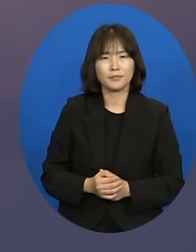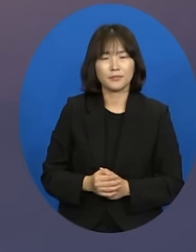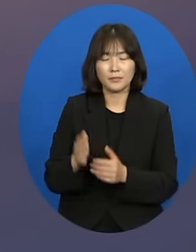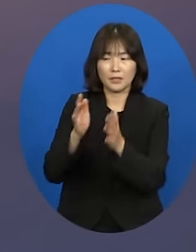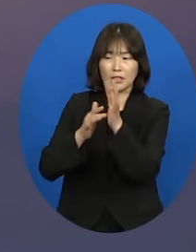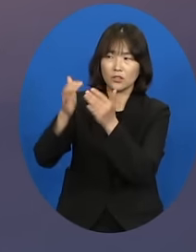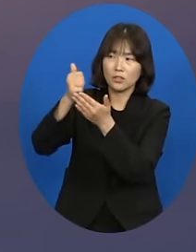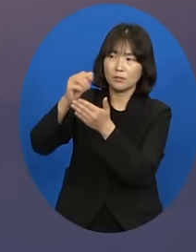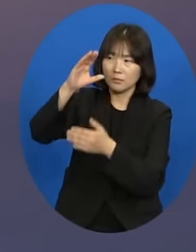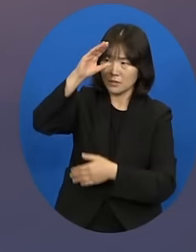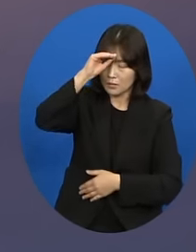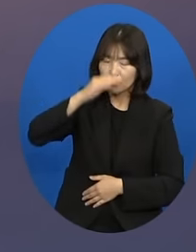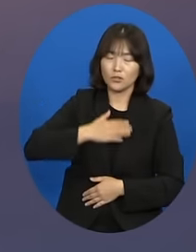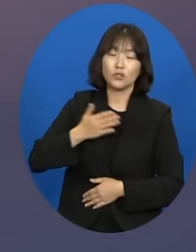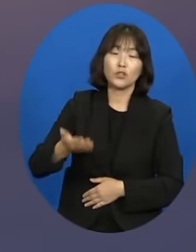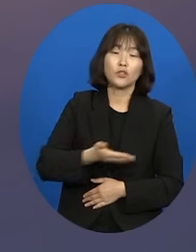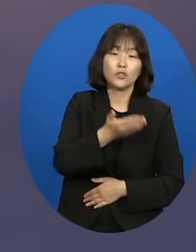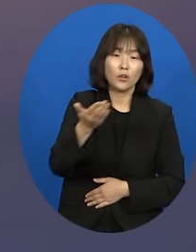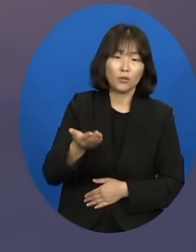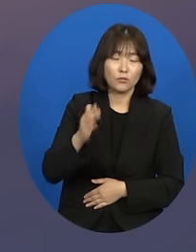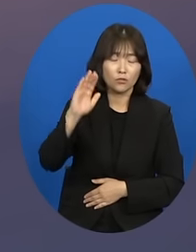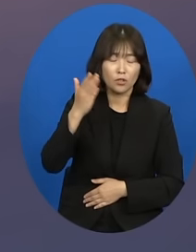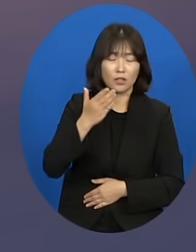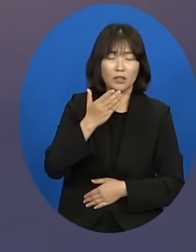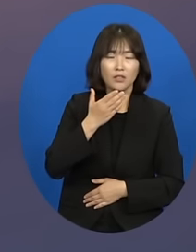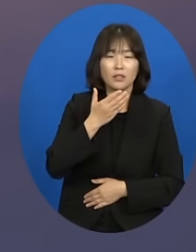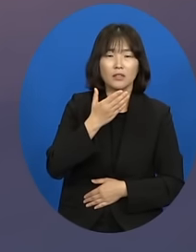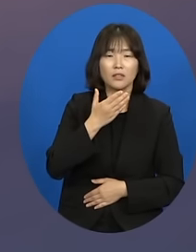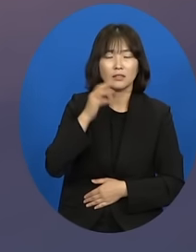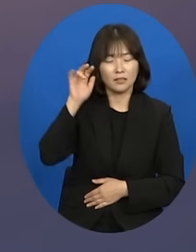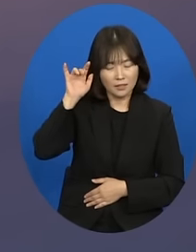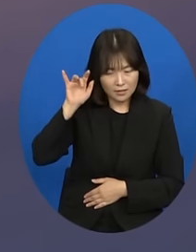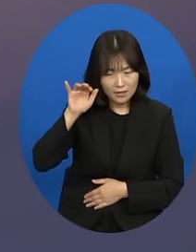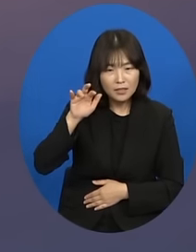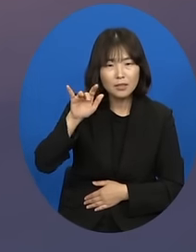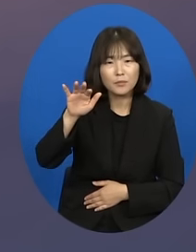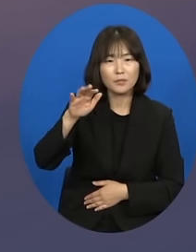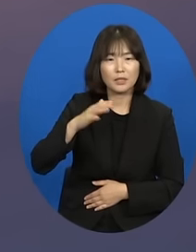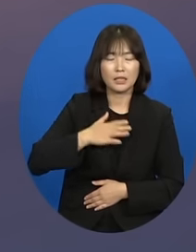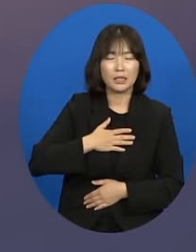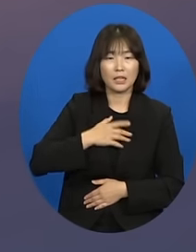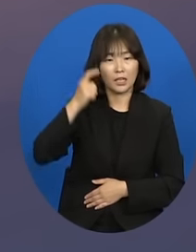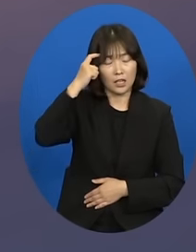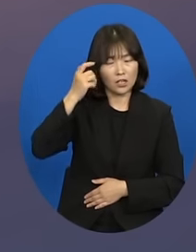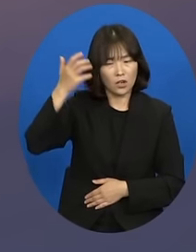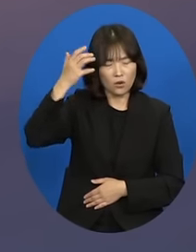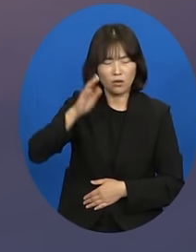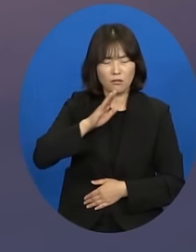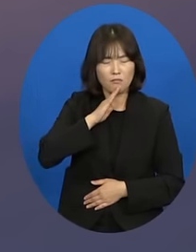예수님 닮는 저와 여러분 되기를 소망합니다. 내 영혼에 진정한 치유가 일어나